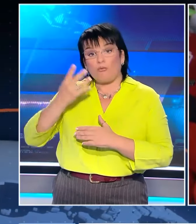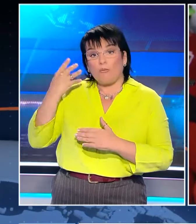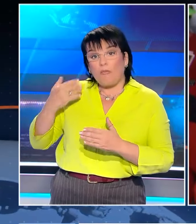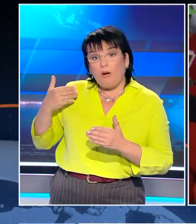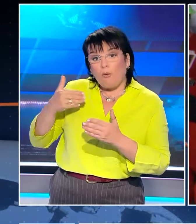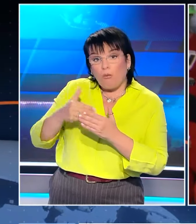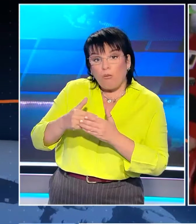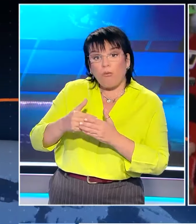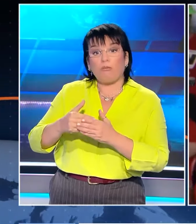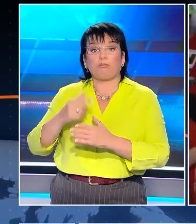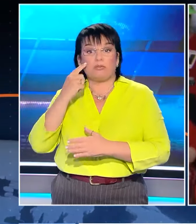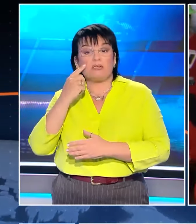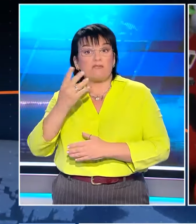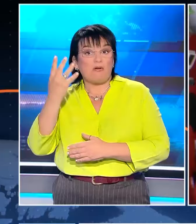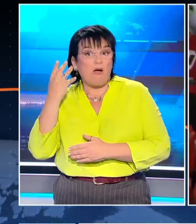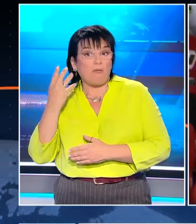4 years.